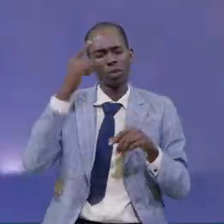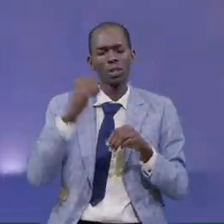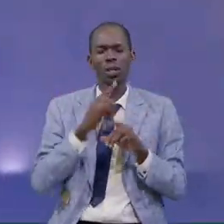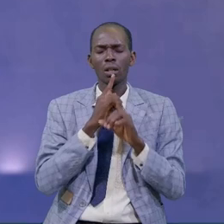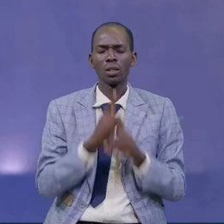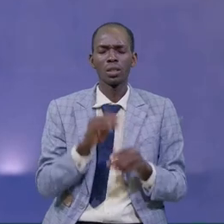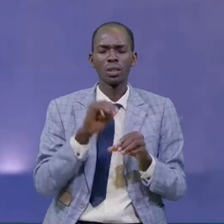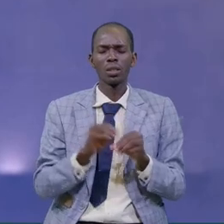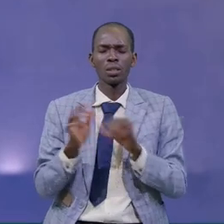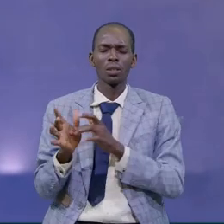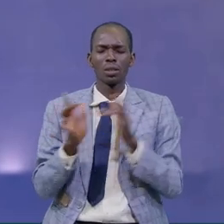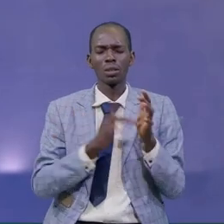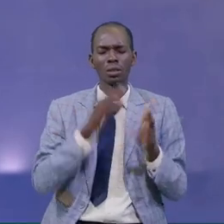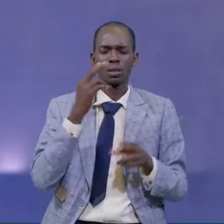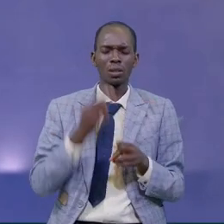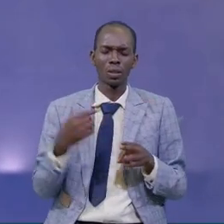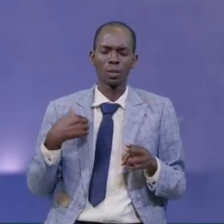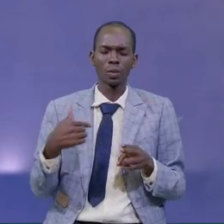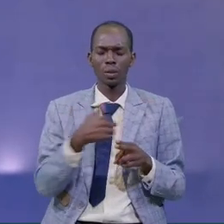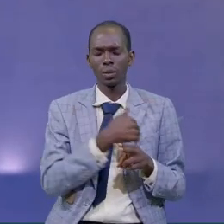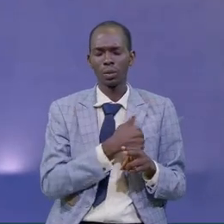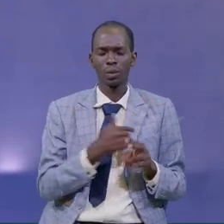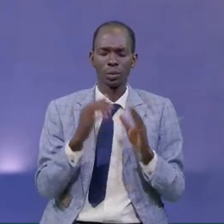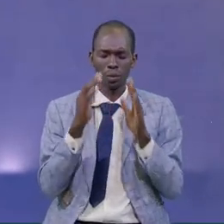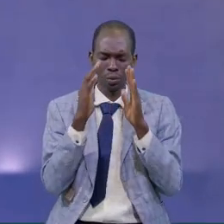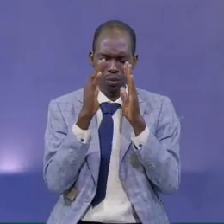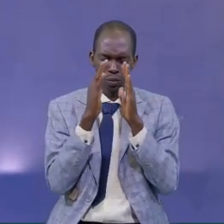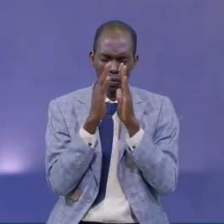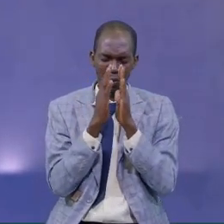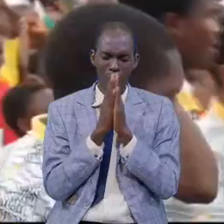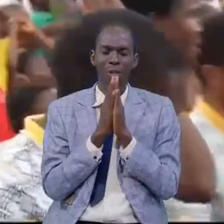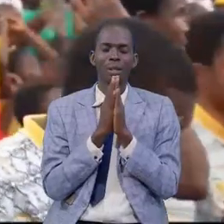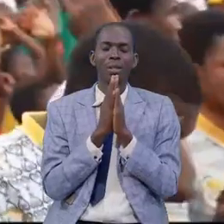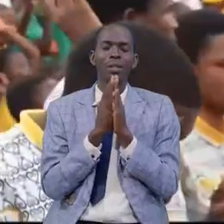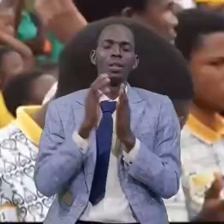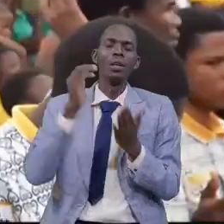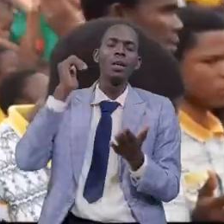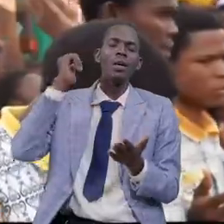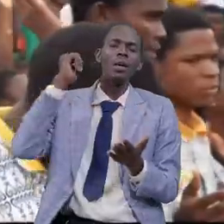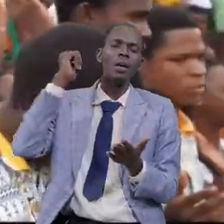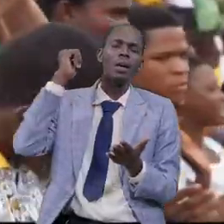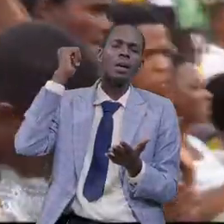Au nom de Jésus, prions.